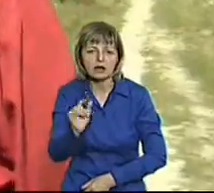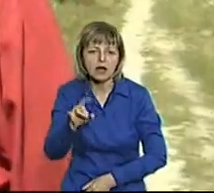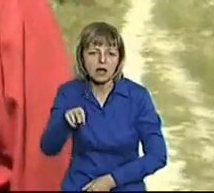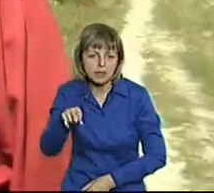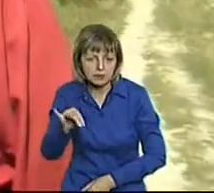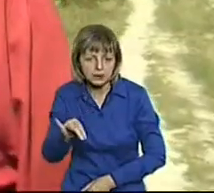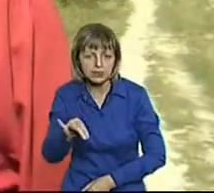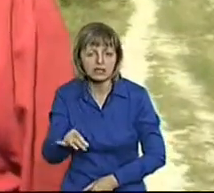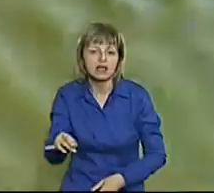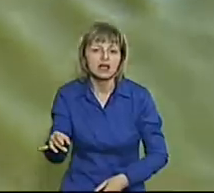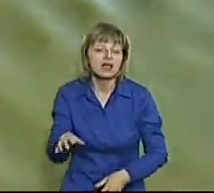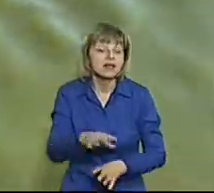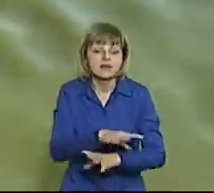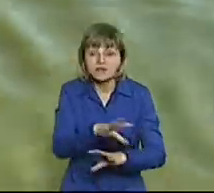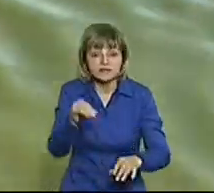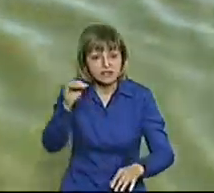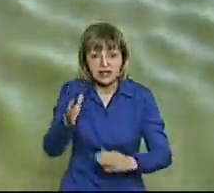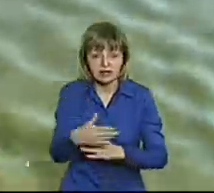окуні, вся риба лежить.